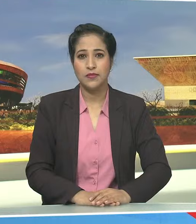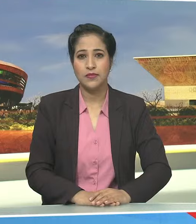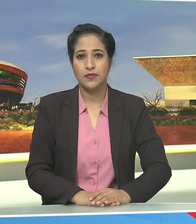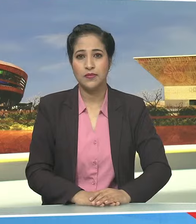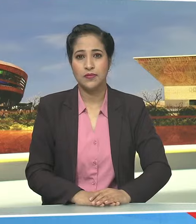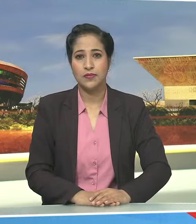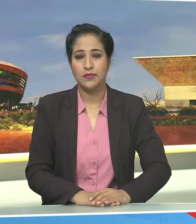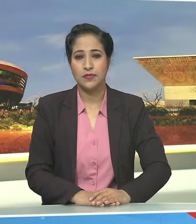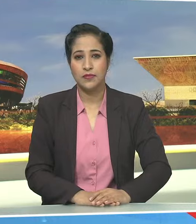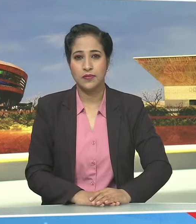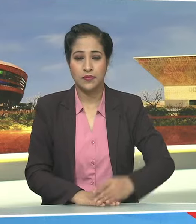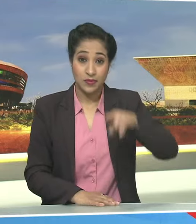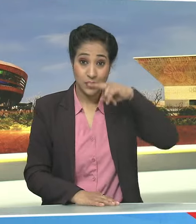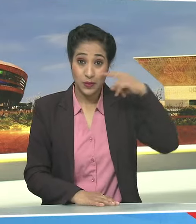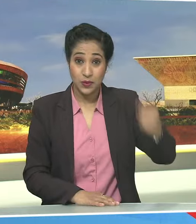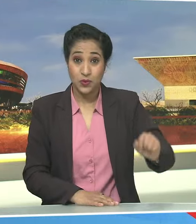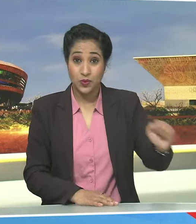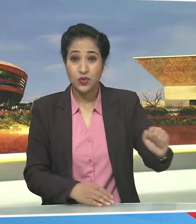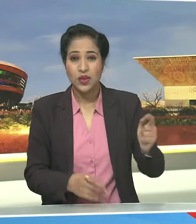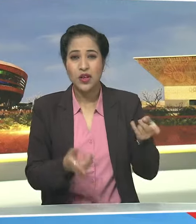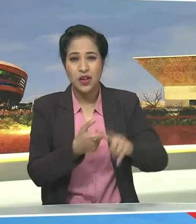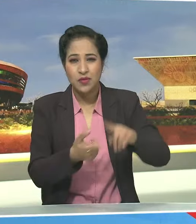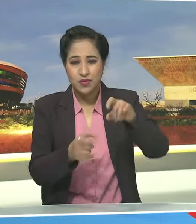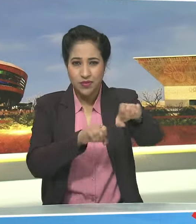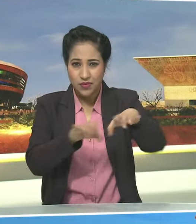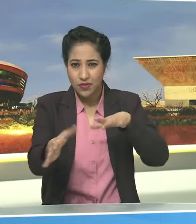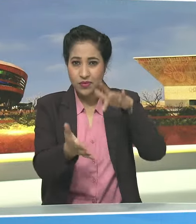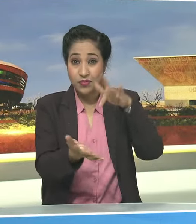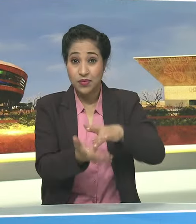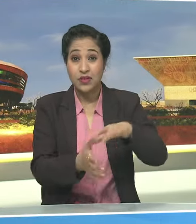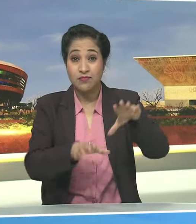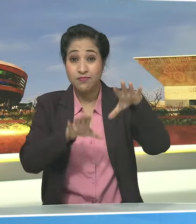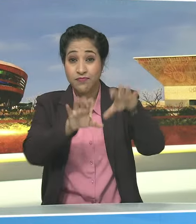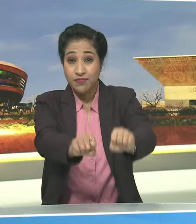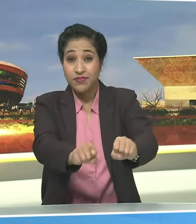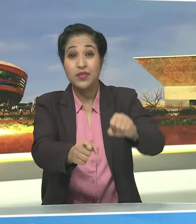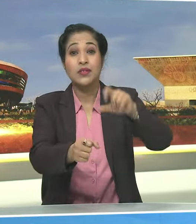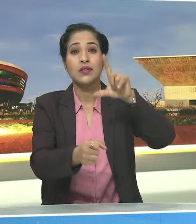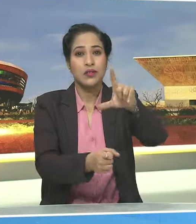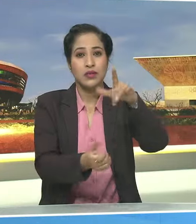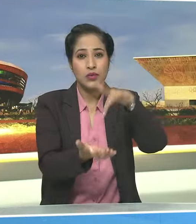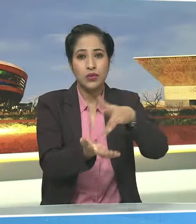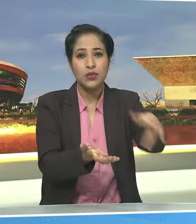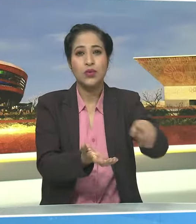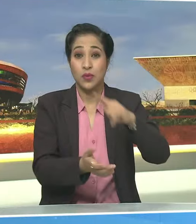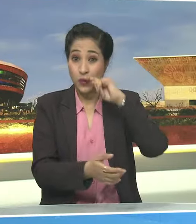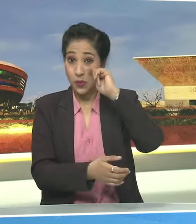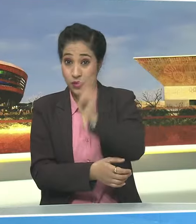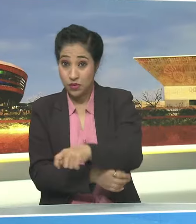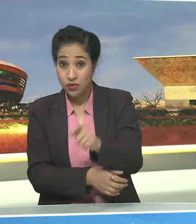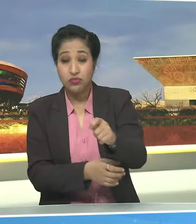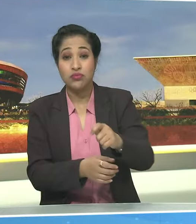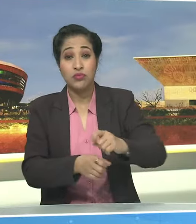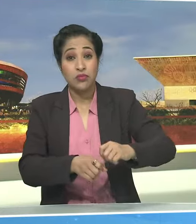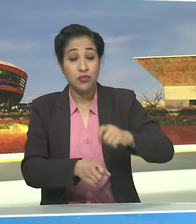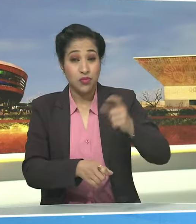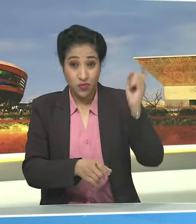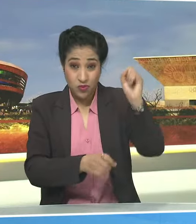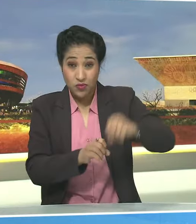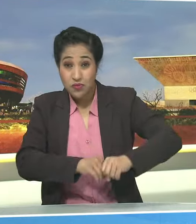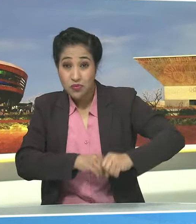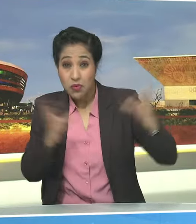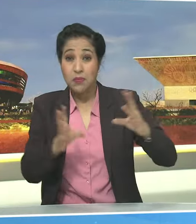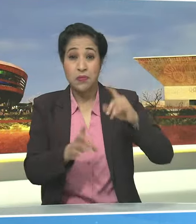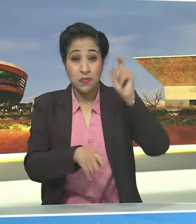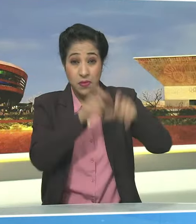है और रूस के कब्जे वाले शहर लिसी चांस पर यूक्रेन के हमले में 40 लोगों की मौत हो